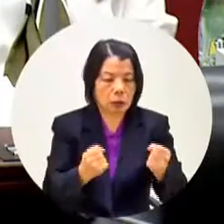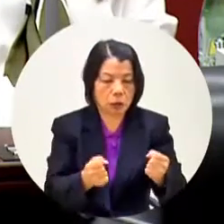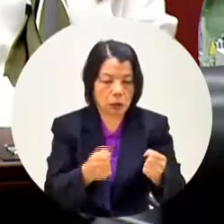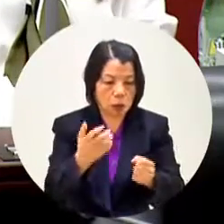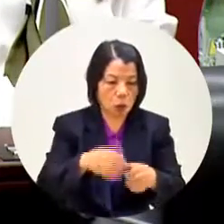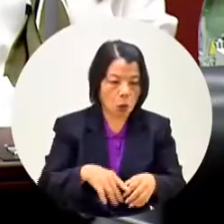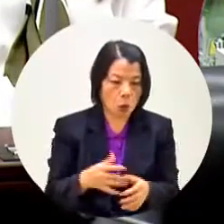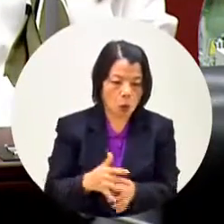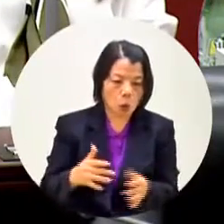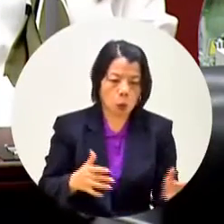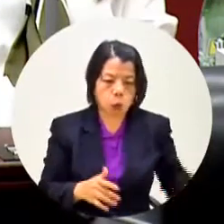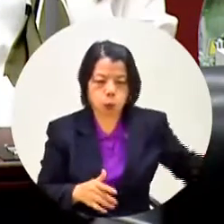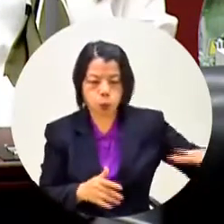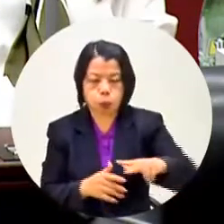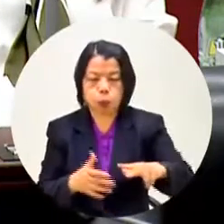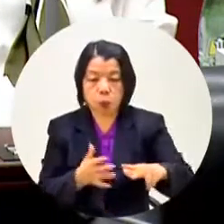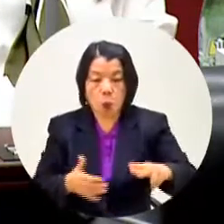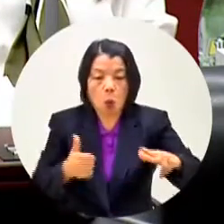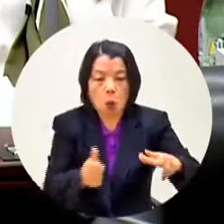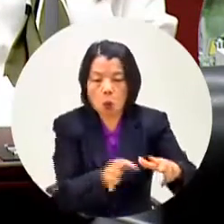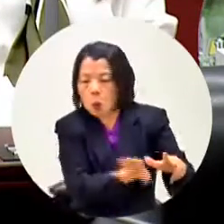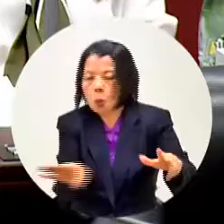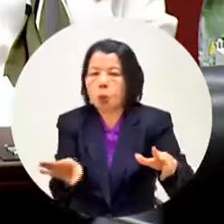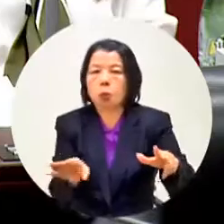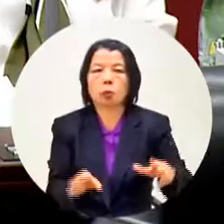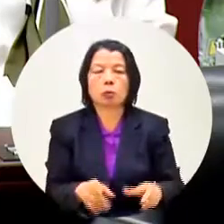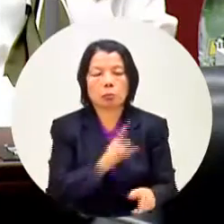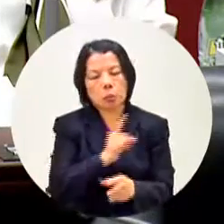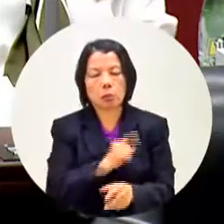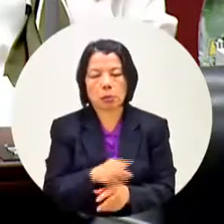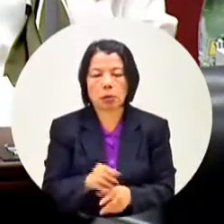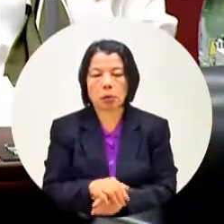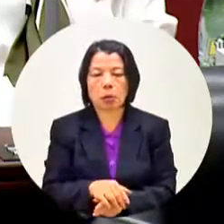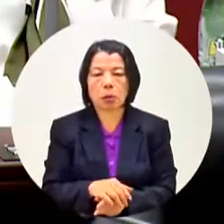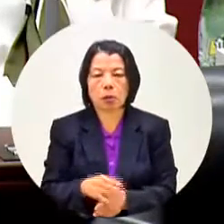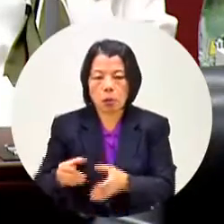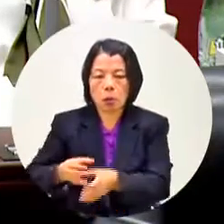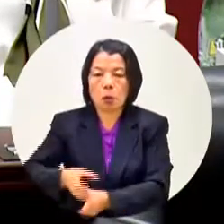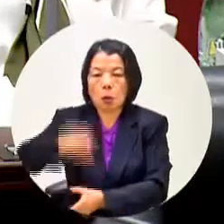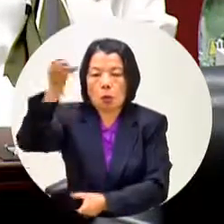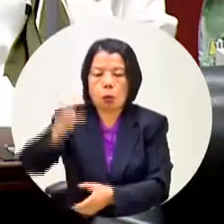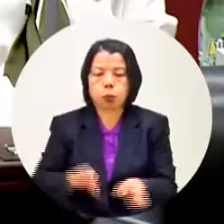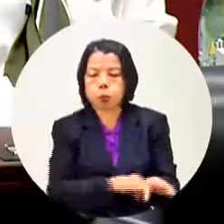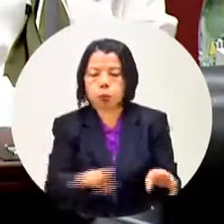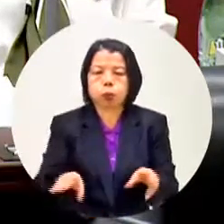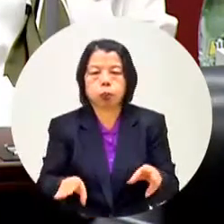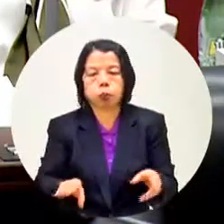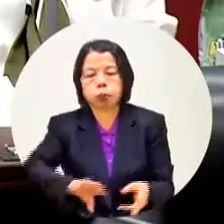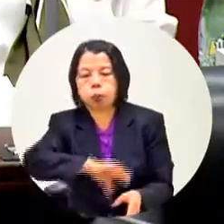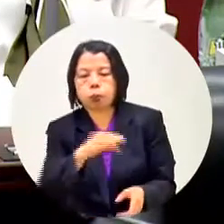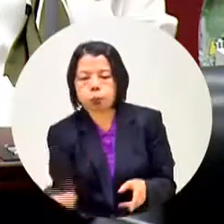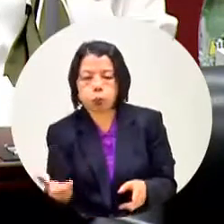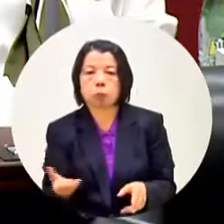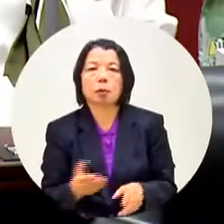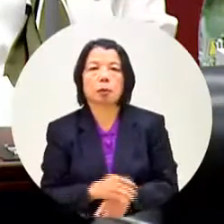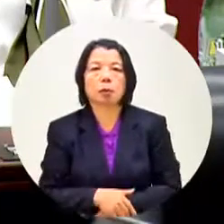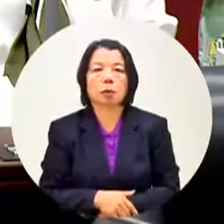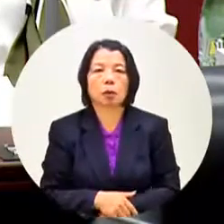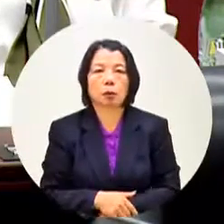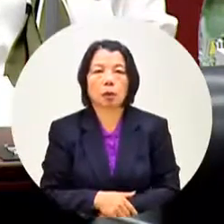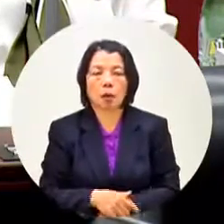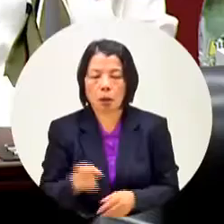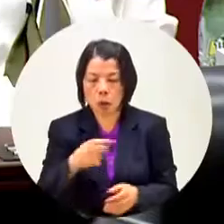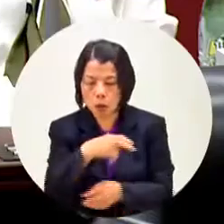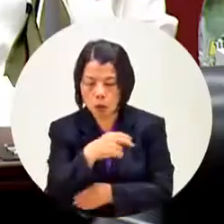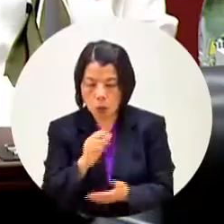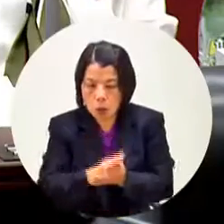办六场，我的行程很多，活动服务量很大啊，事情也很杂，但是每一年我还固定好，一定要播出时间举